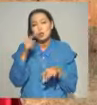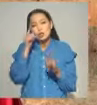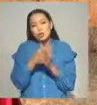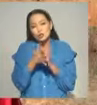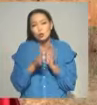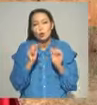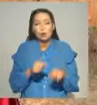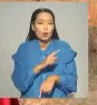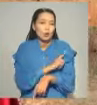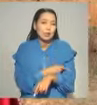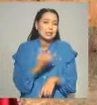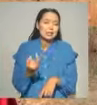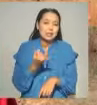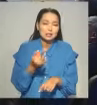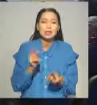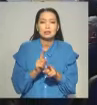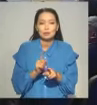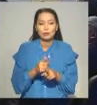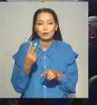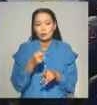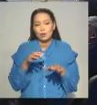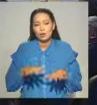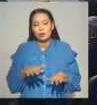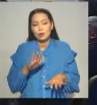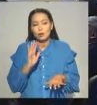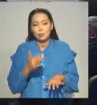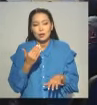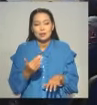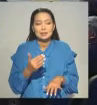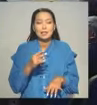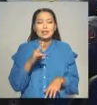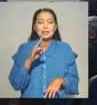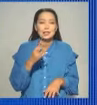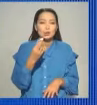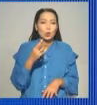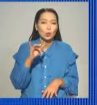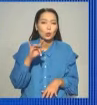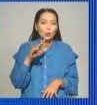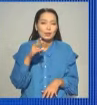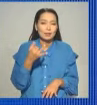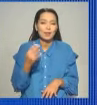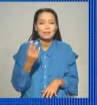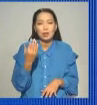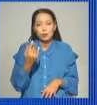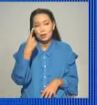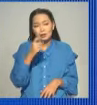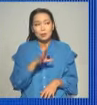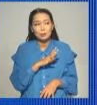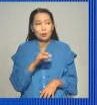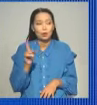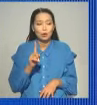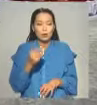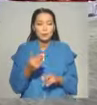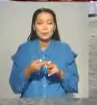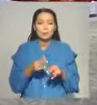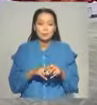очень интересно, мы здесь уже больше 2 недель. В своем выступлении на втором национальном курултае Касым-Жомарт Токаев отметил, наша многовековая история